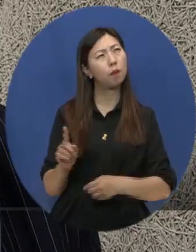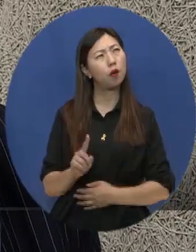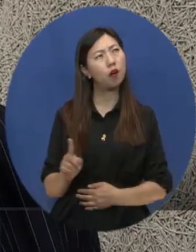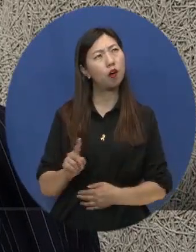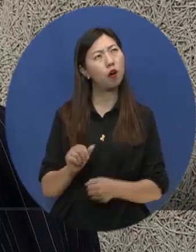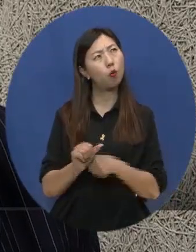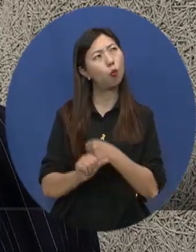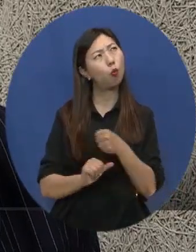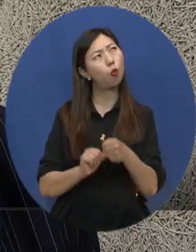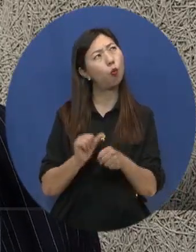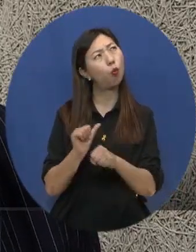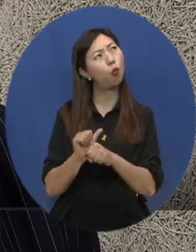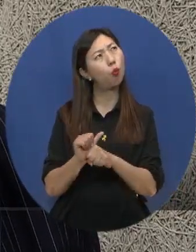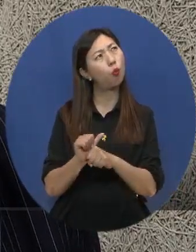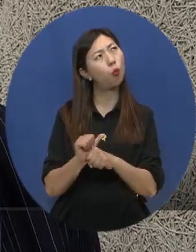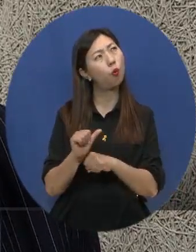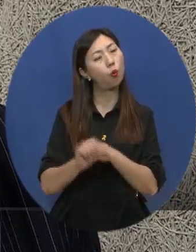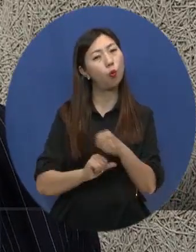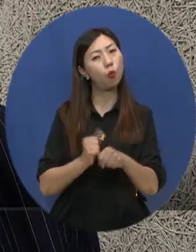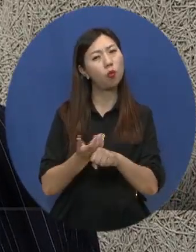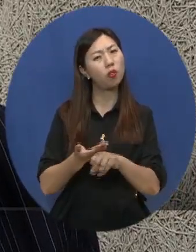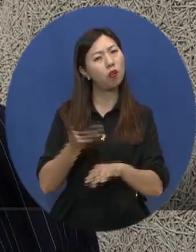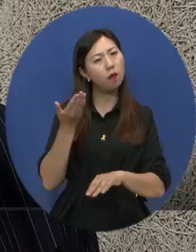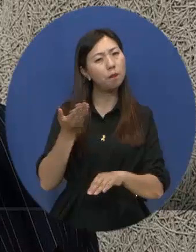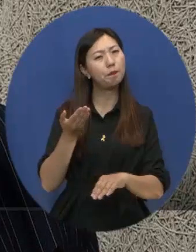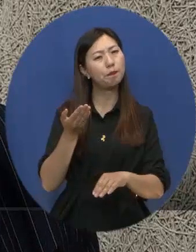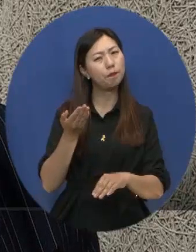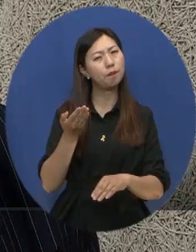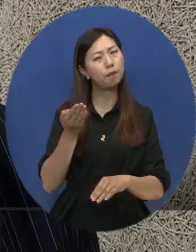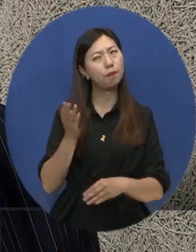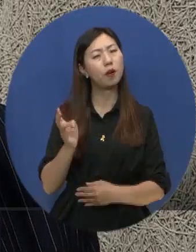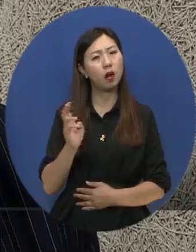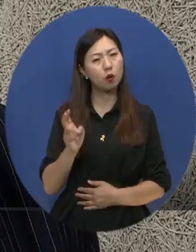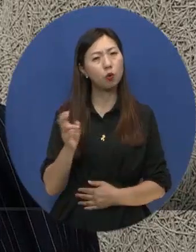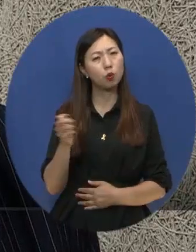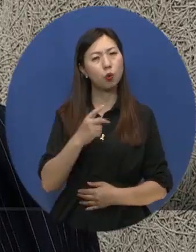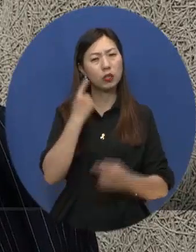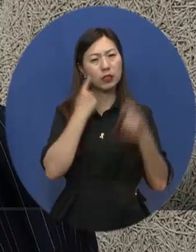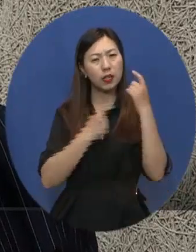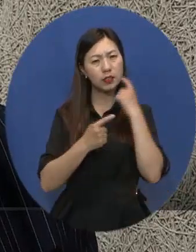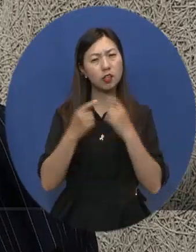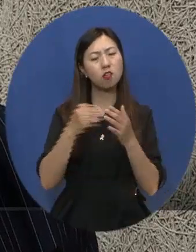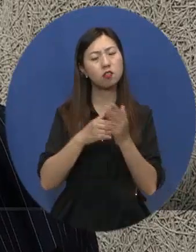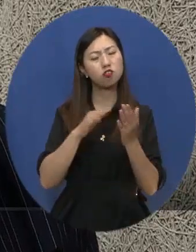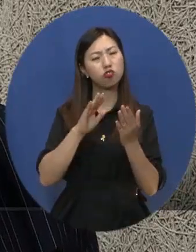5년 넘게 했고 다치고 나서는